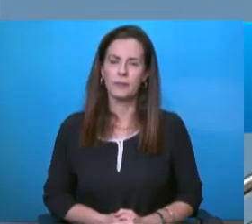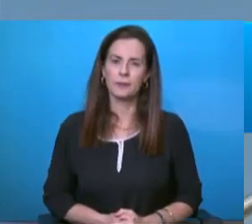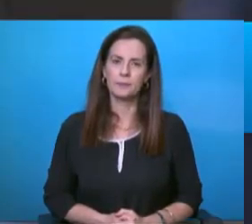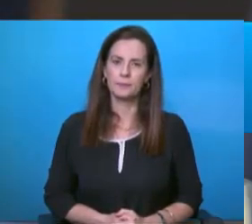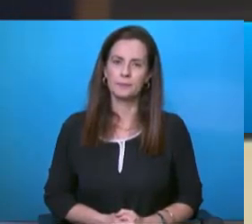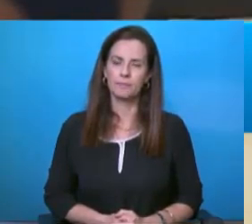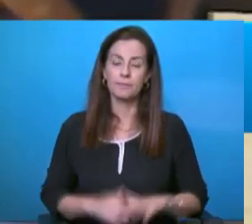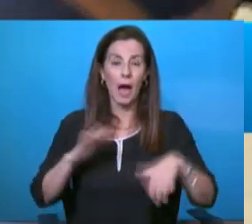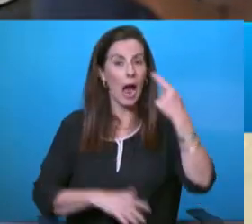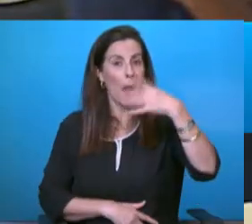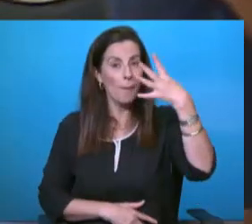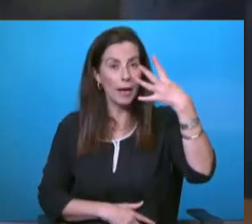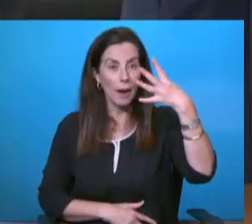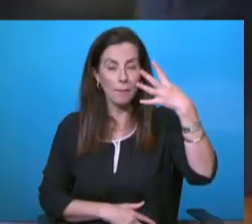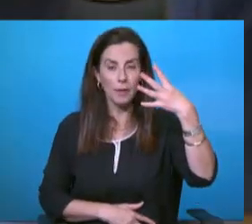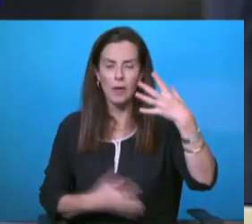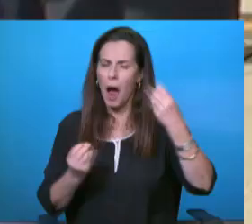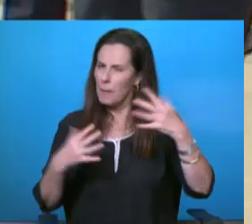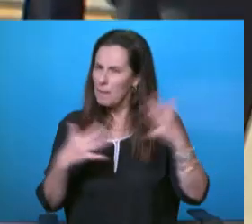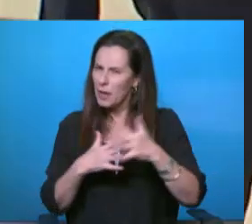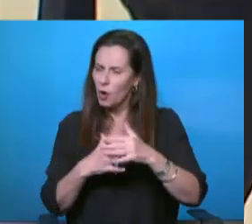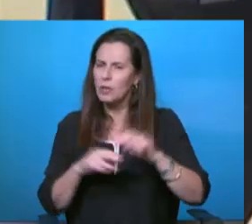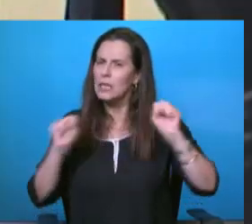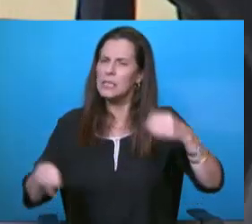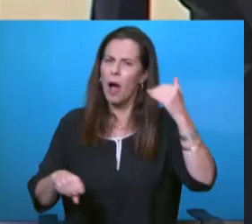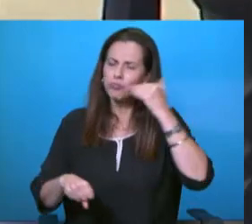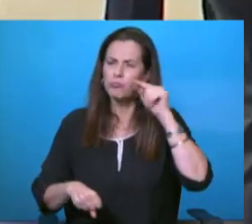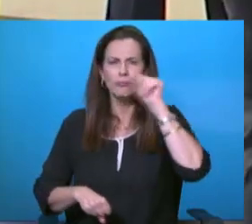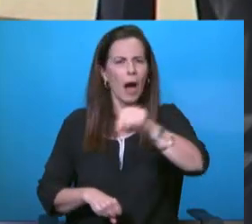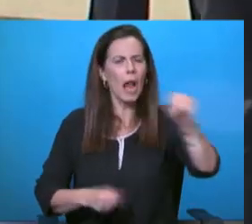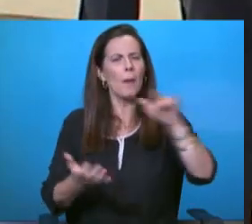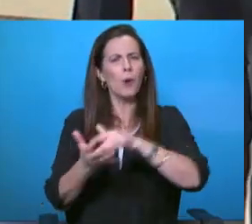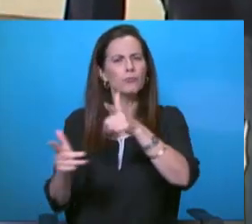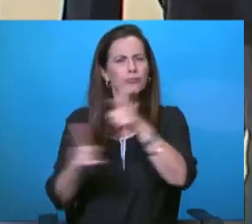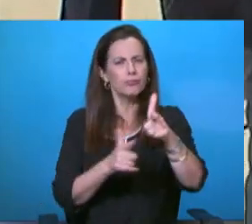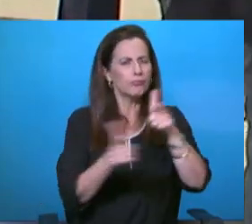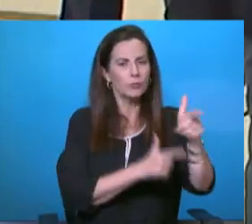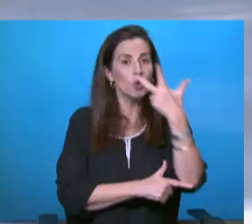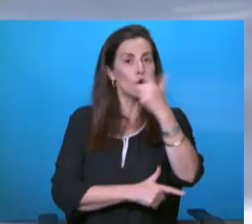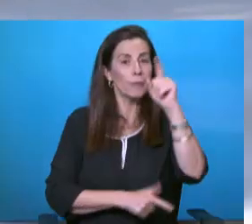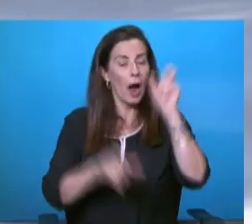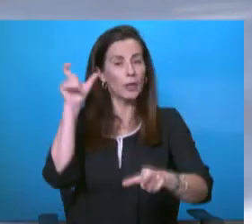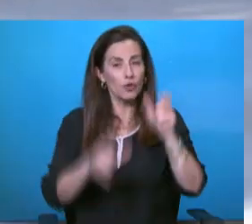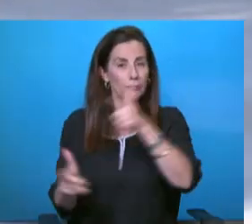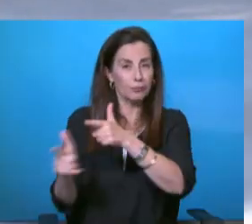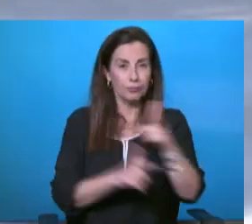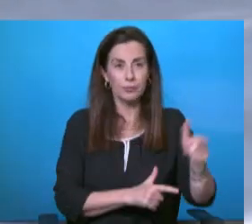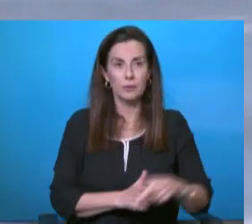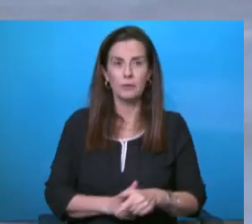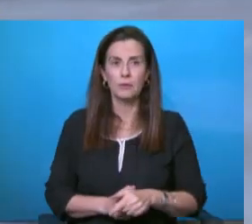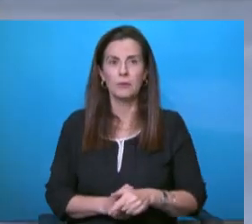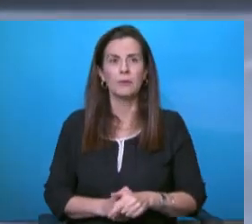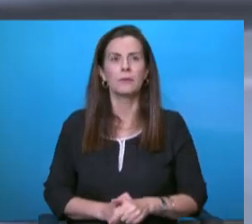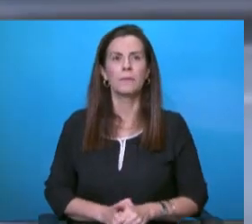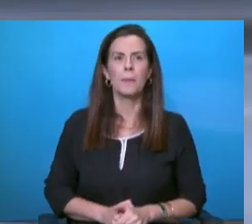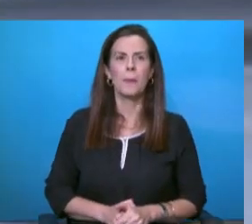אחרי ארבעה ימים שלוו בלא מעט ביקורת, יצא הנשיא טראמפ לזירות הירי שבהן נרצחו 31 בני אדם. There is no political